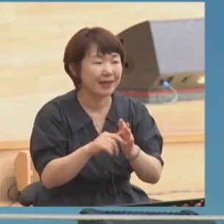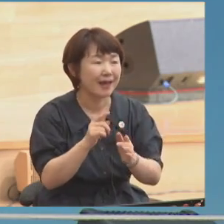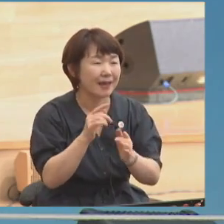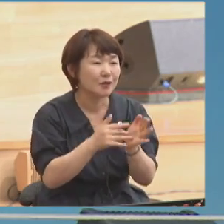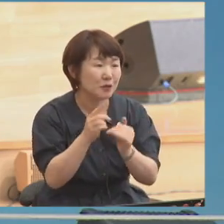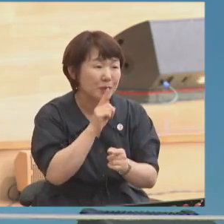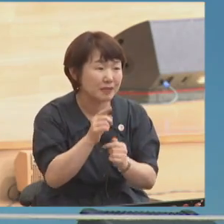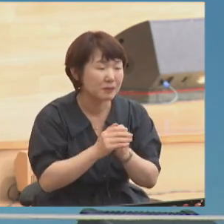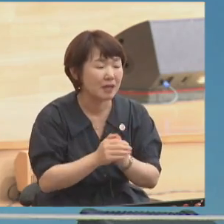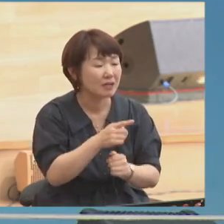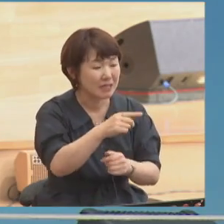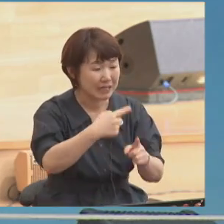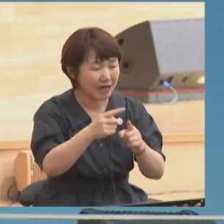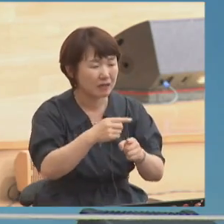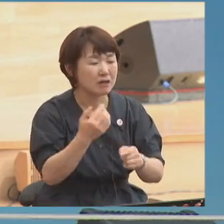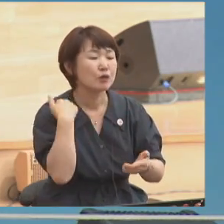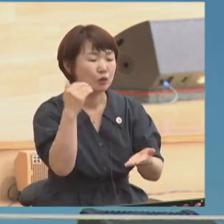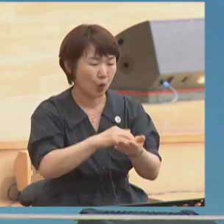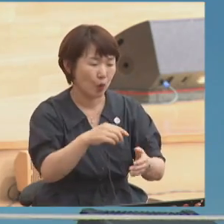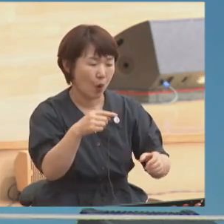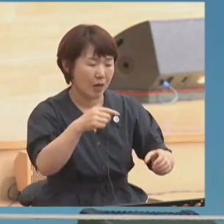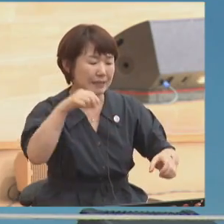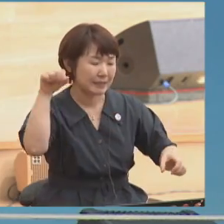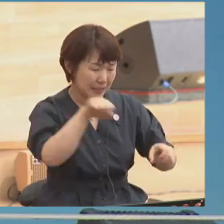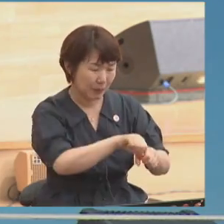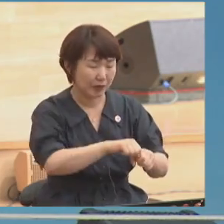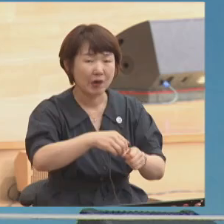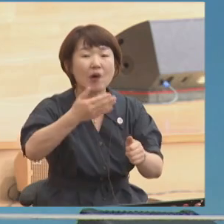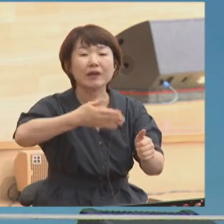도로 칼집에 꽂으라.